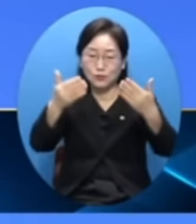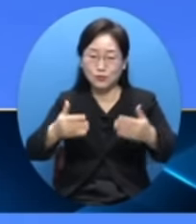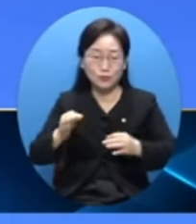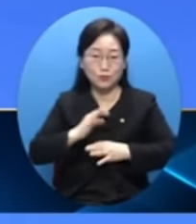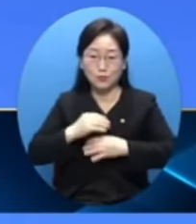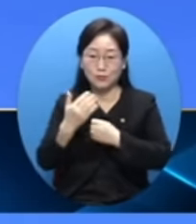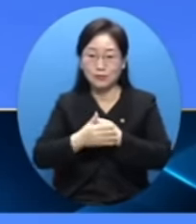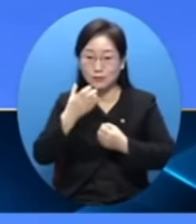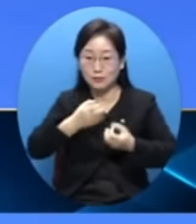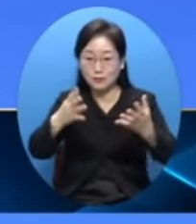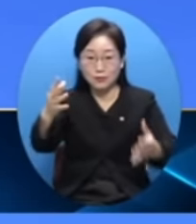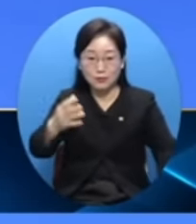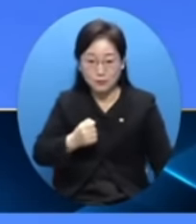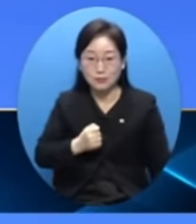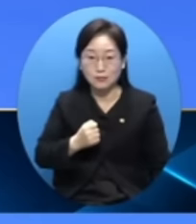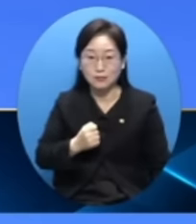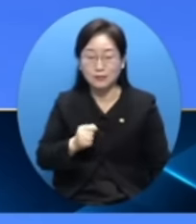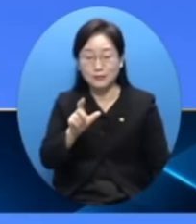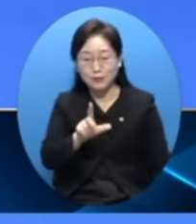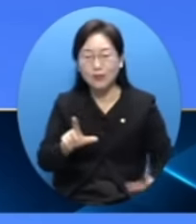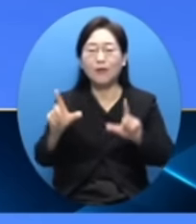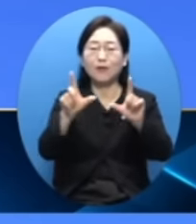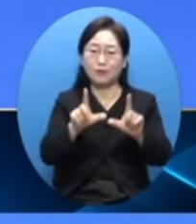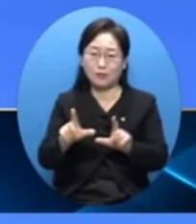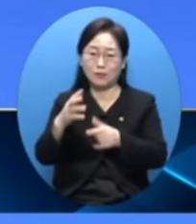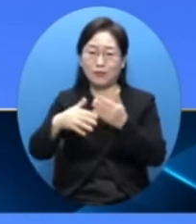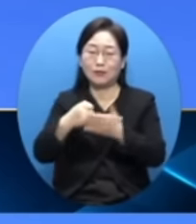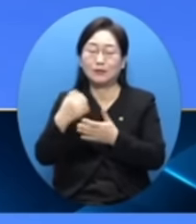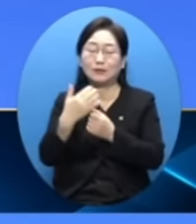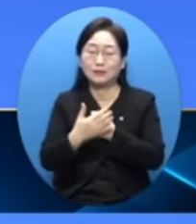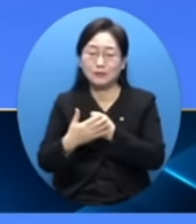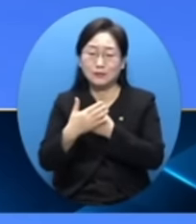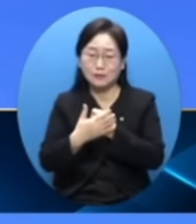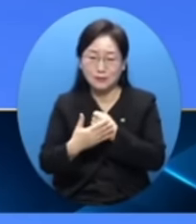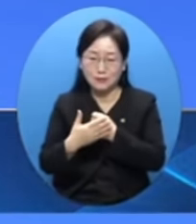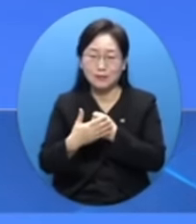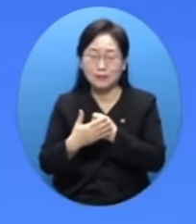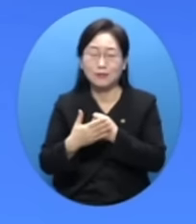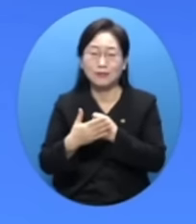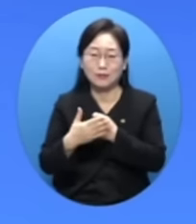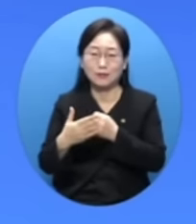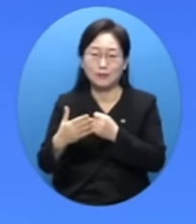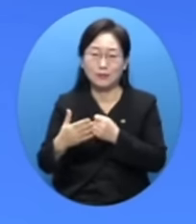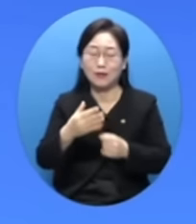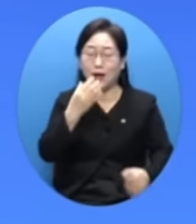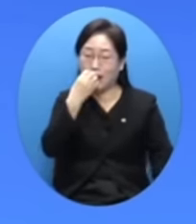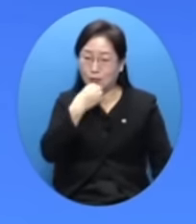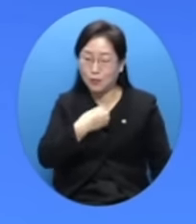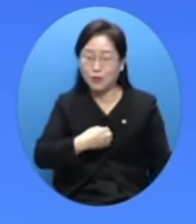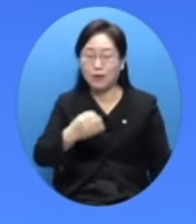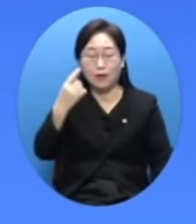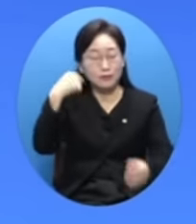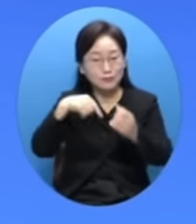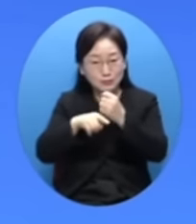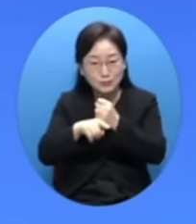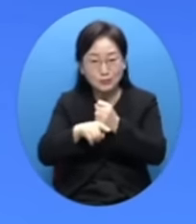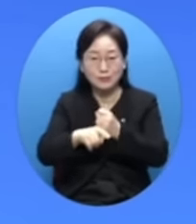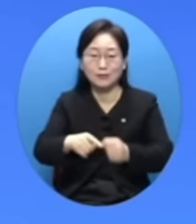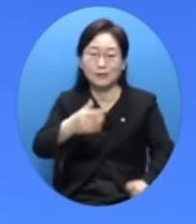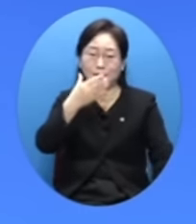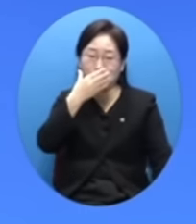축복을 누리며 하나님의 혜 가운데 보람 있고 의미 있고 행복한 삶을